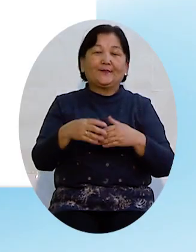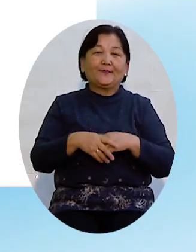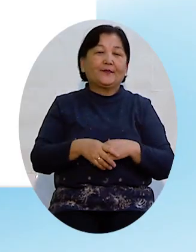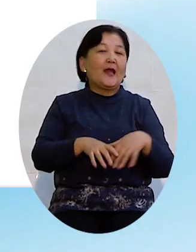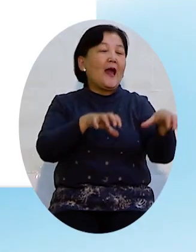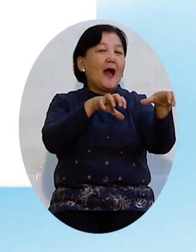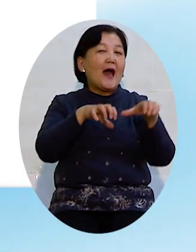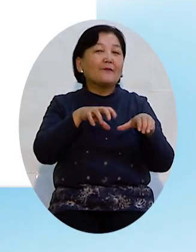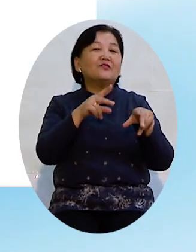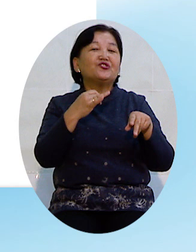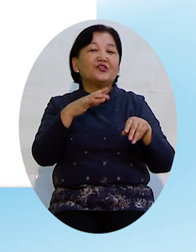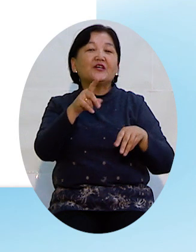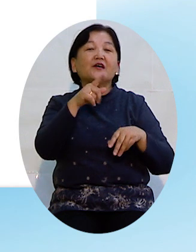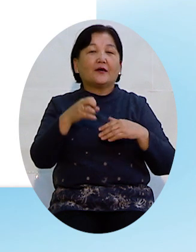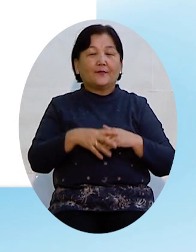Харамчийнхан